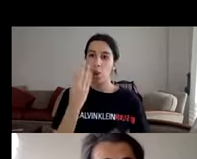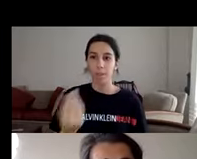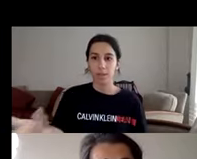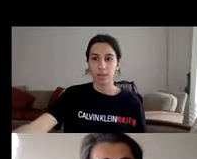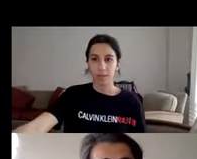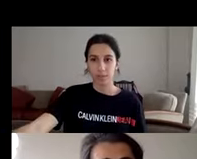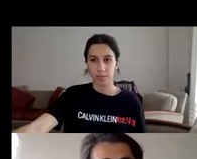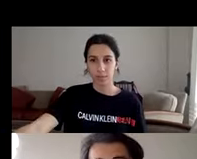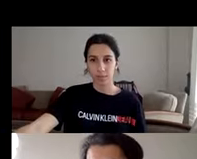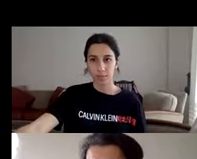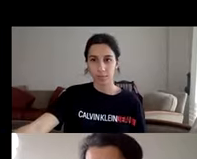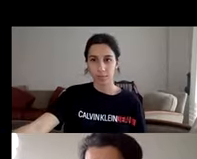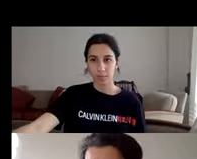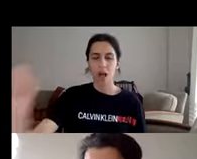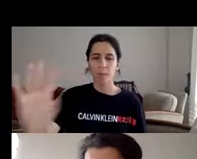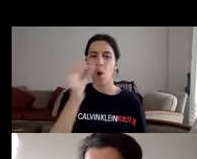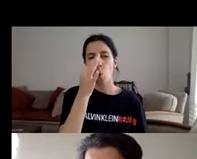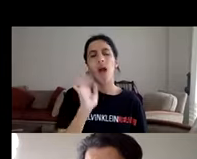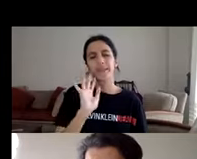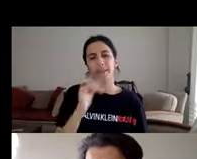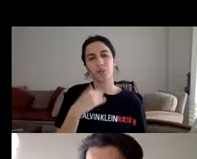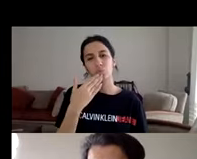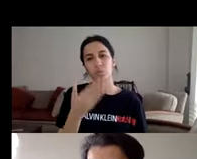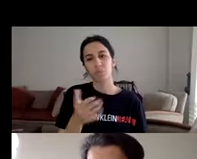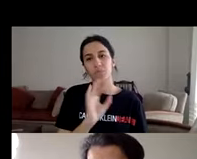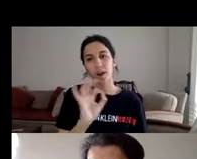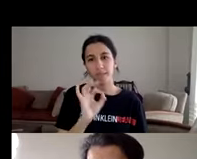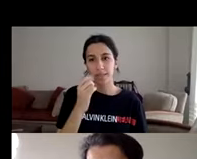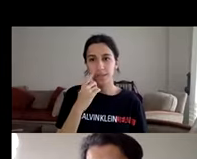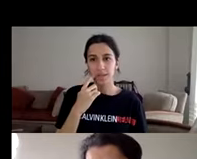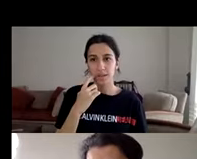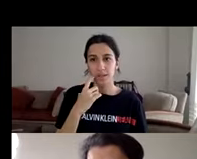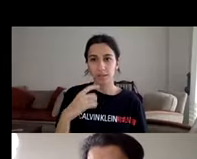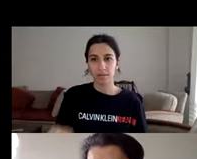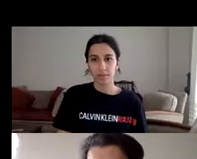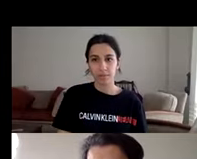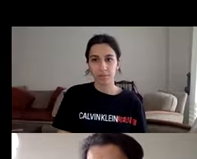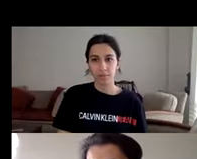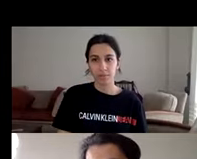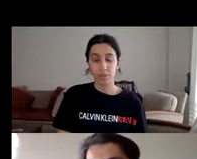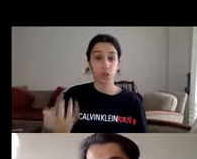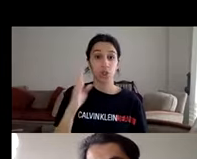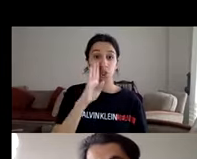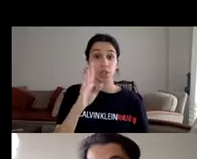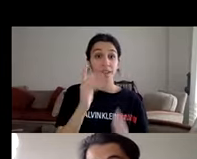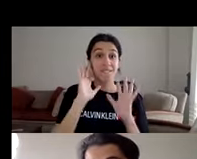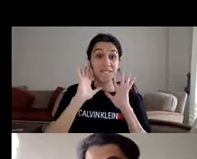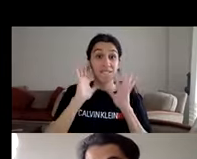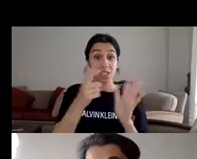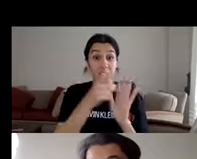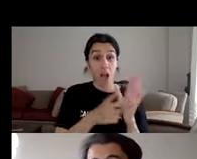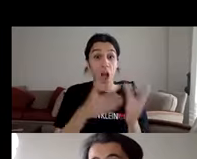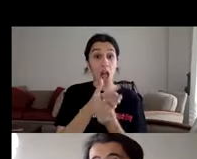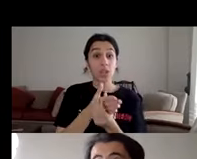düşünüyorum. Ama kolay değil, onu da söylemeye çalışıyorum. Yani ben şimdi şu ciddi bir bölümünü web sitemin erişilebilir hale getirdim diyorlar ama bu hepsi